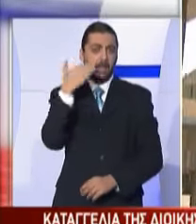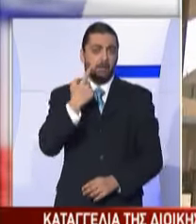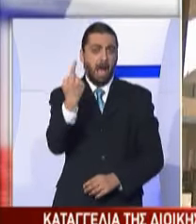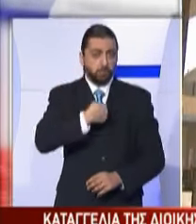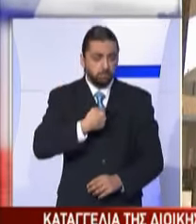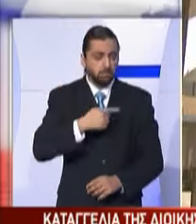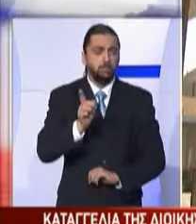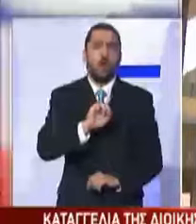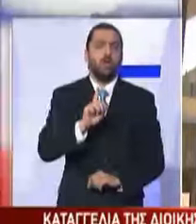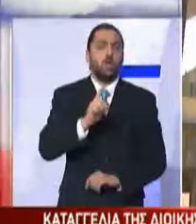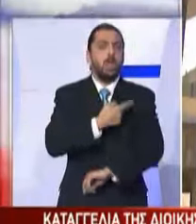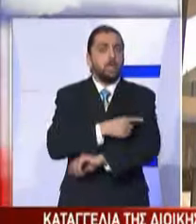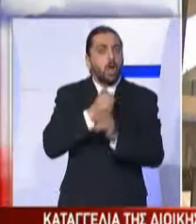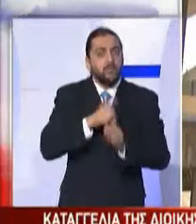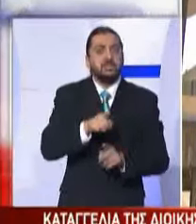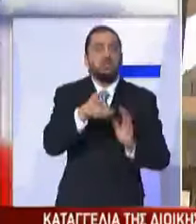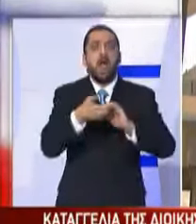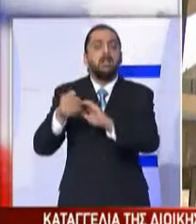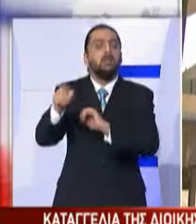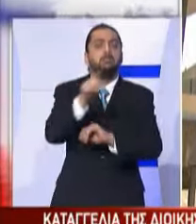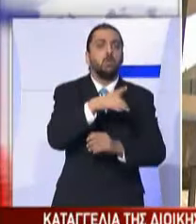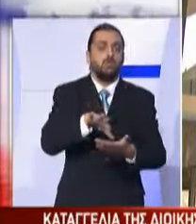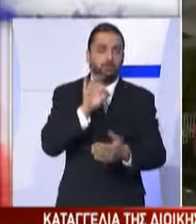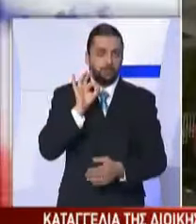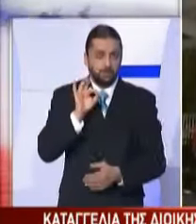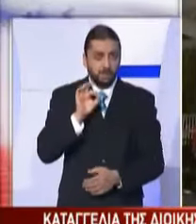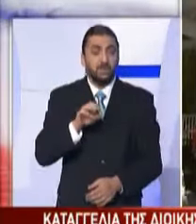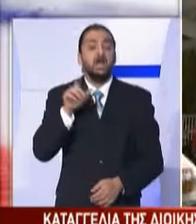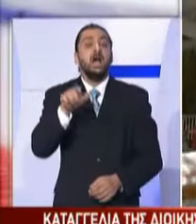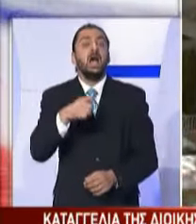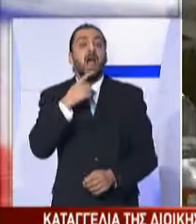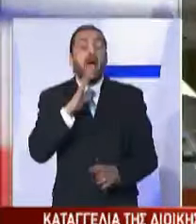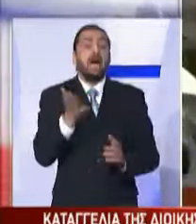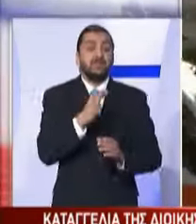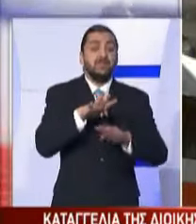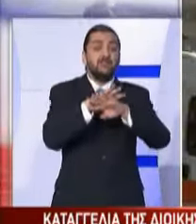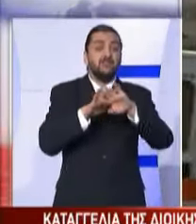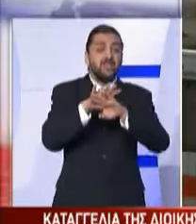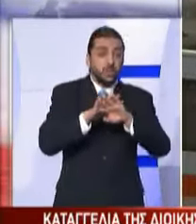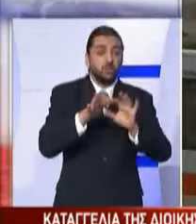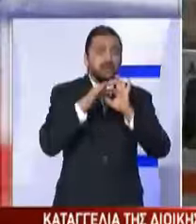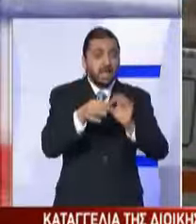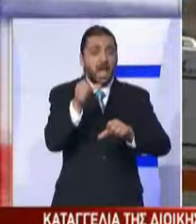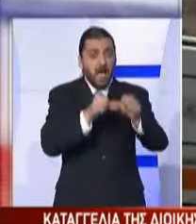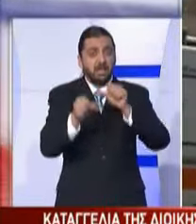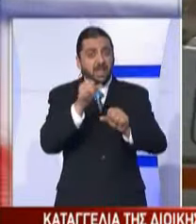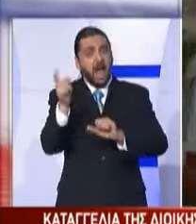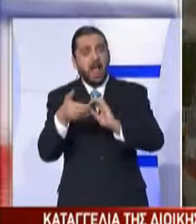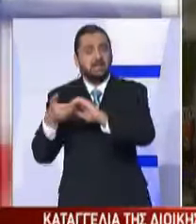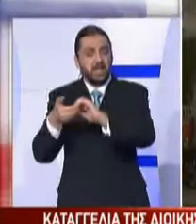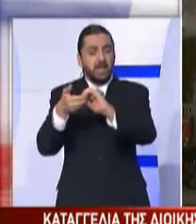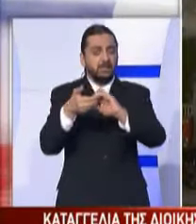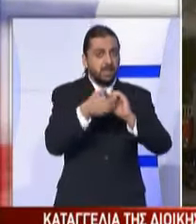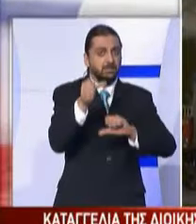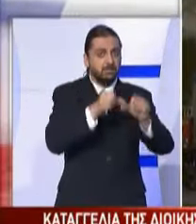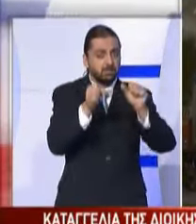ΑΧΕΠΑ. Σύμφωνα με τους νεφροπαθείς, η συχνή αλλαγή διαφορετικού φίλτρου στον ασθενή εγκυμονεί κινδύνους για την ίδια του τη ζωή, καθώς ο νεφροπαθής κινδυνεύει